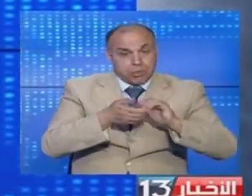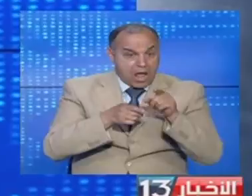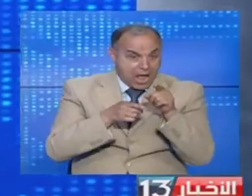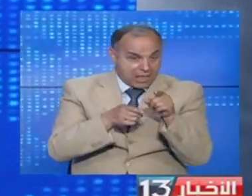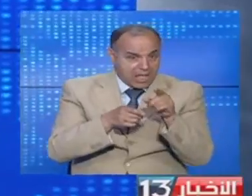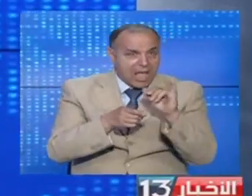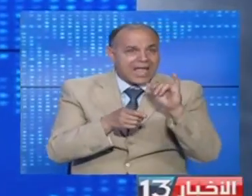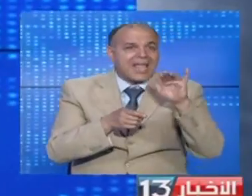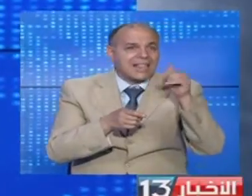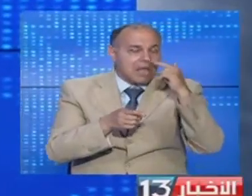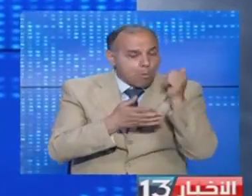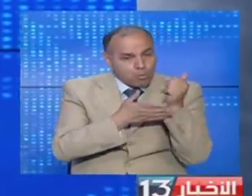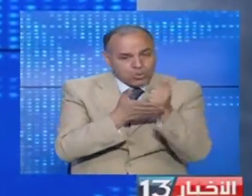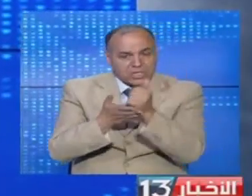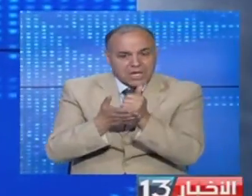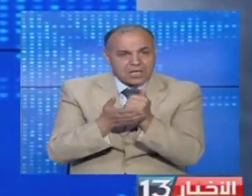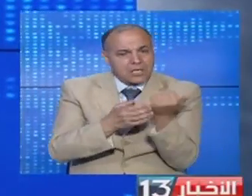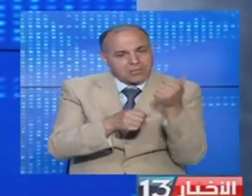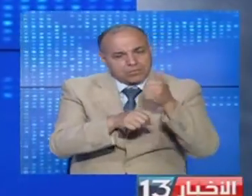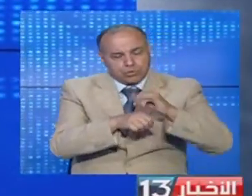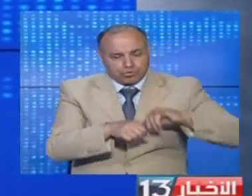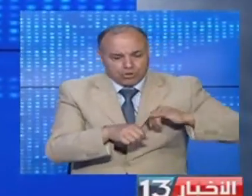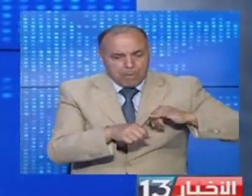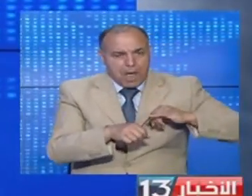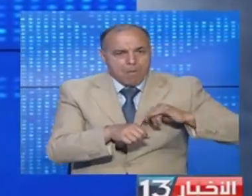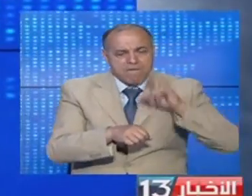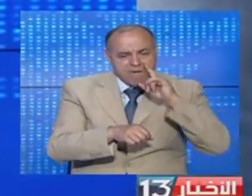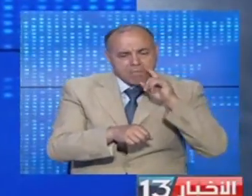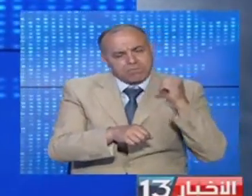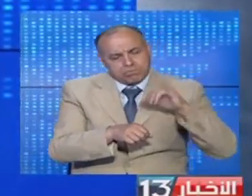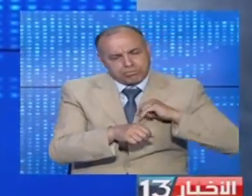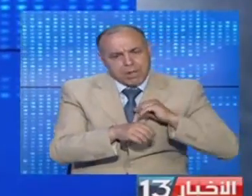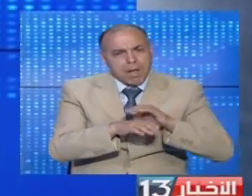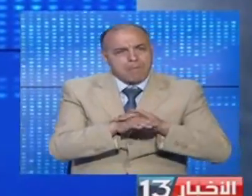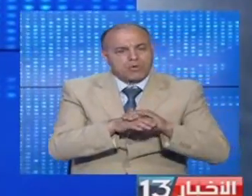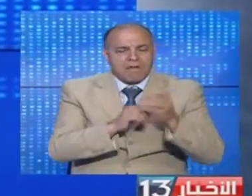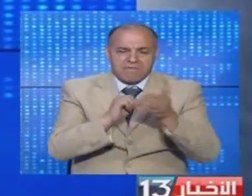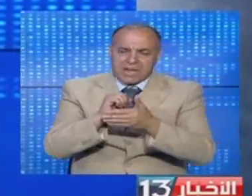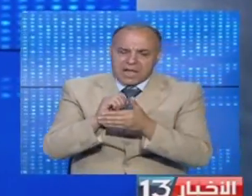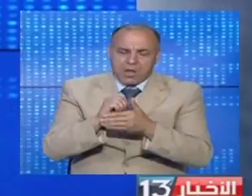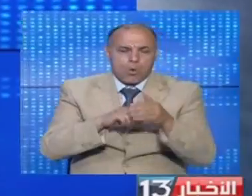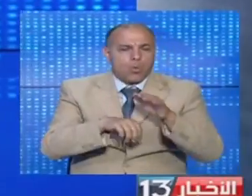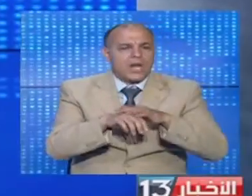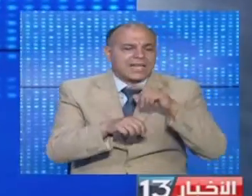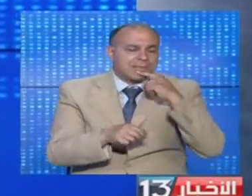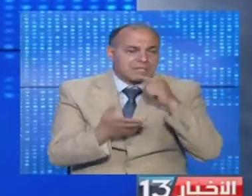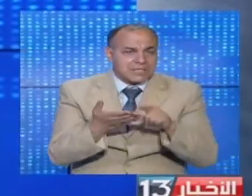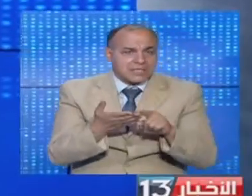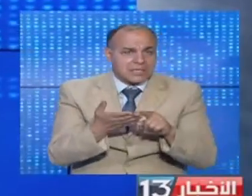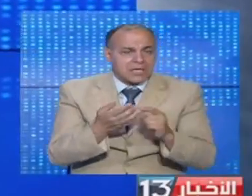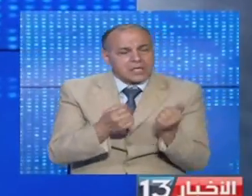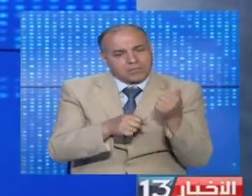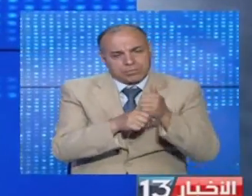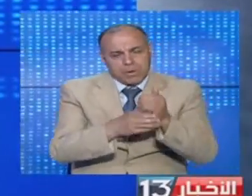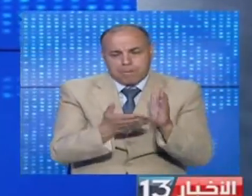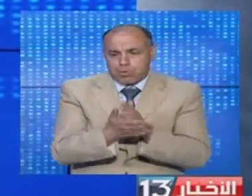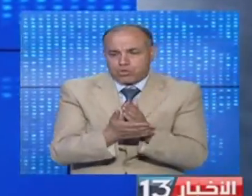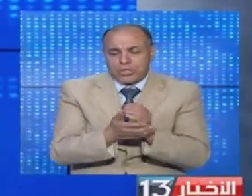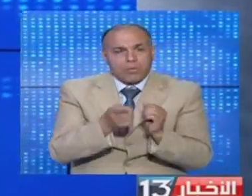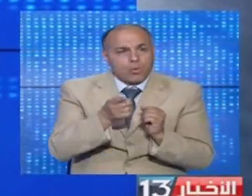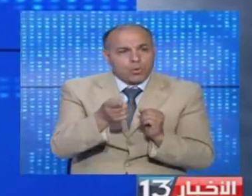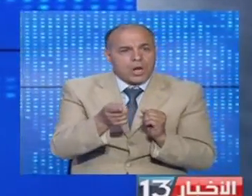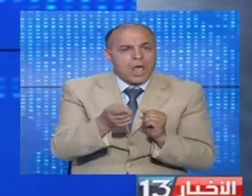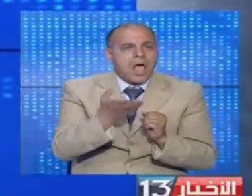خلالها من مساعده الباحثين من الشبان والنساء في المجال الفلاحي بولايه غيبس من بعض مشاريعهم